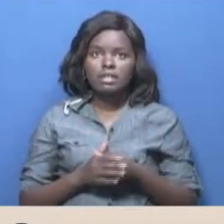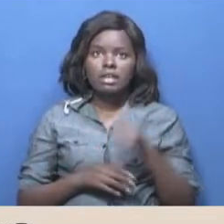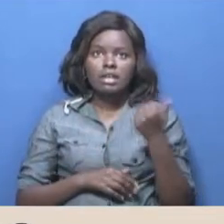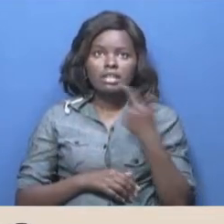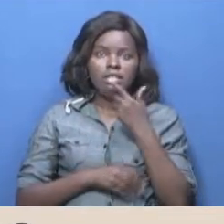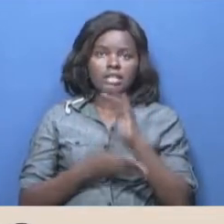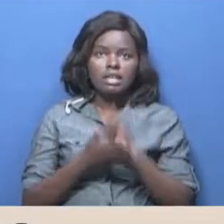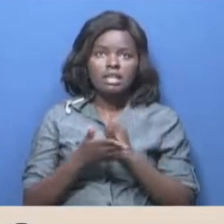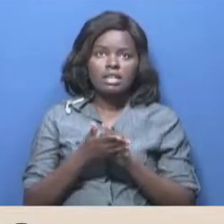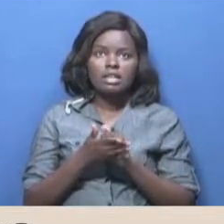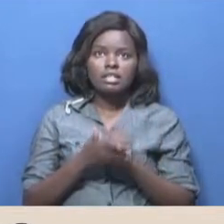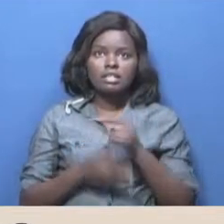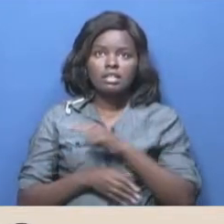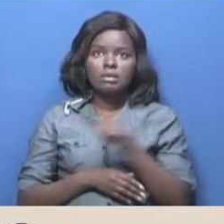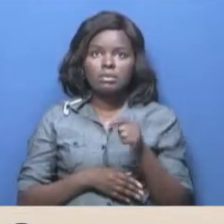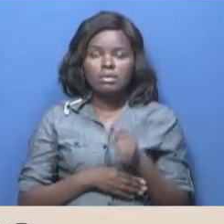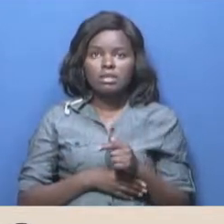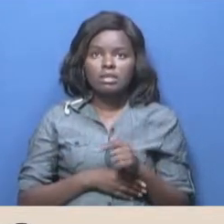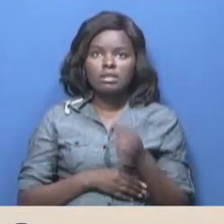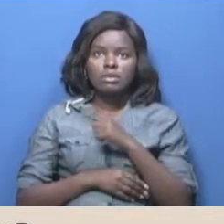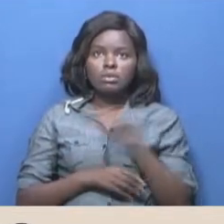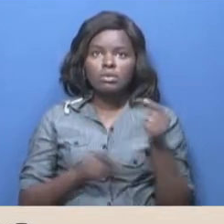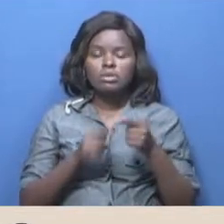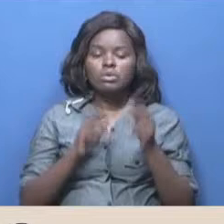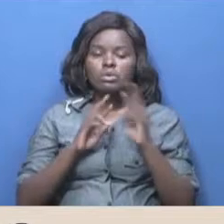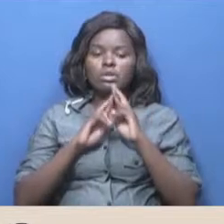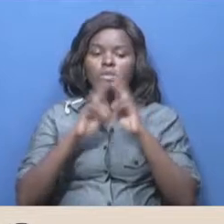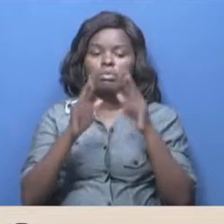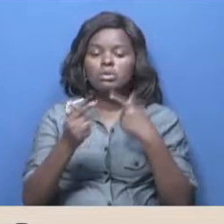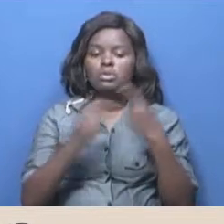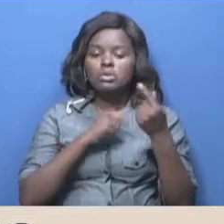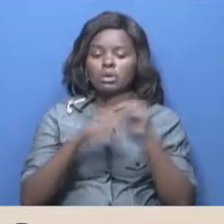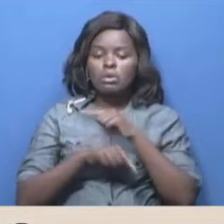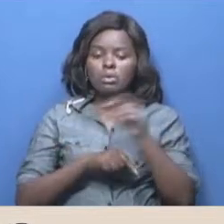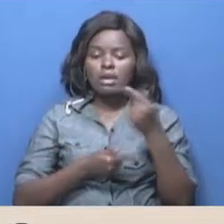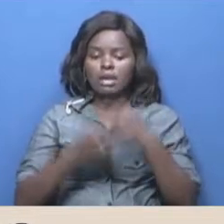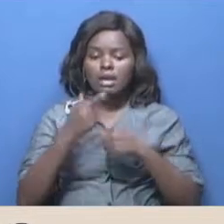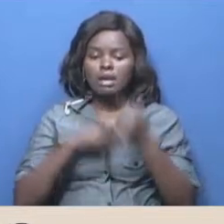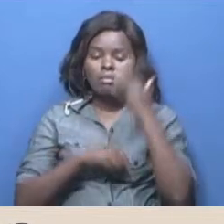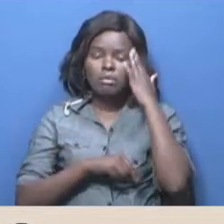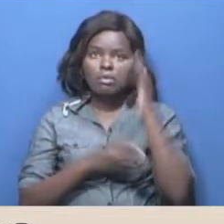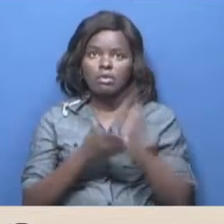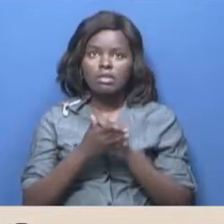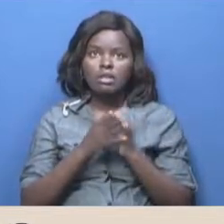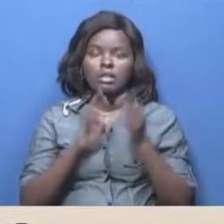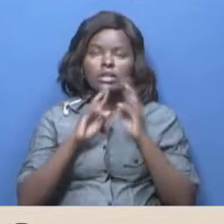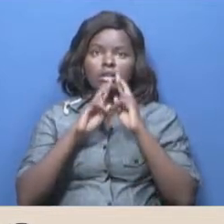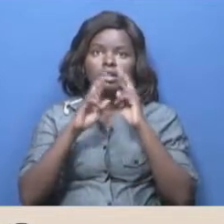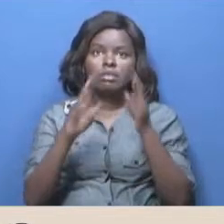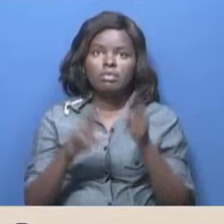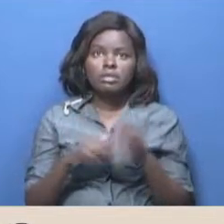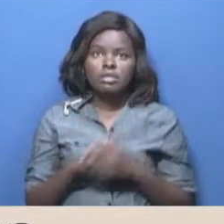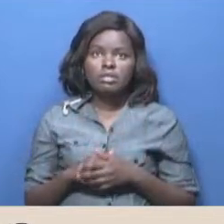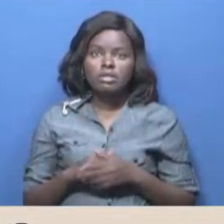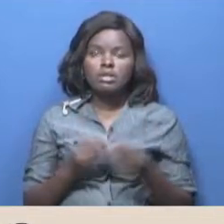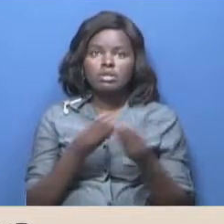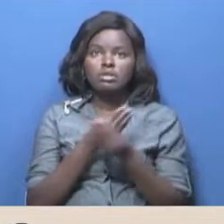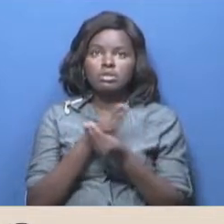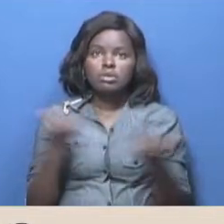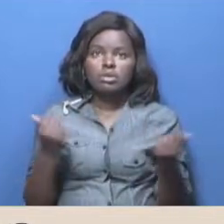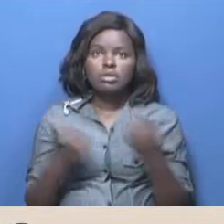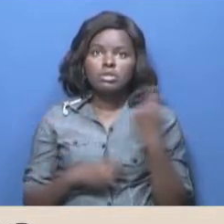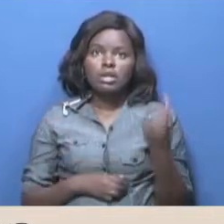watasema waheshimiwa wamekuwa wepesi kwenda kwa vyombo vya habari kuzungumza. Tumekuja kugundua kuwa vyombo vya habari ndio suluhisho la